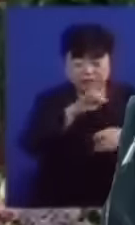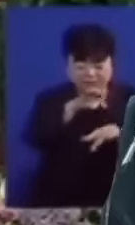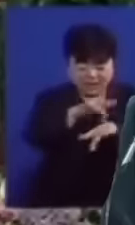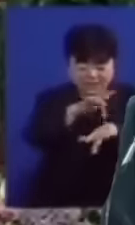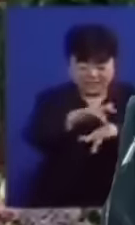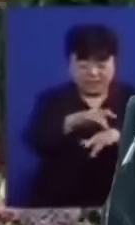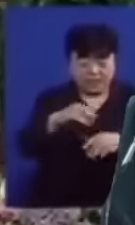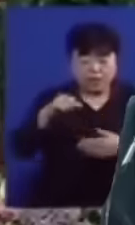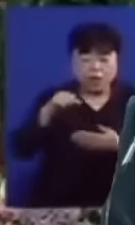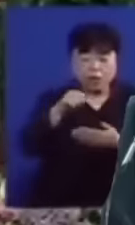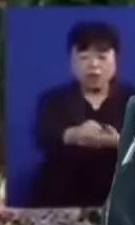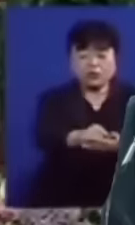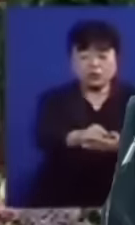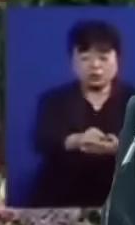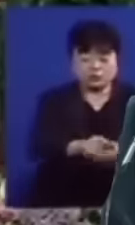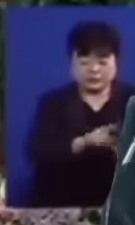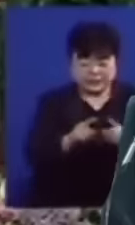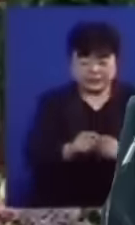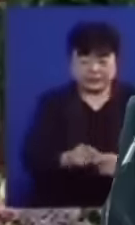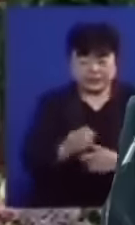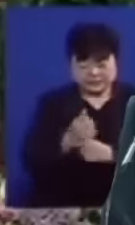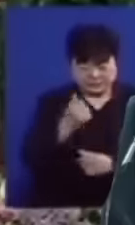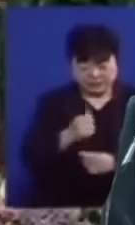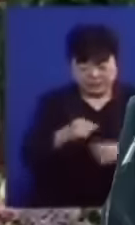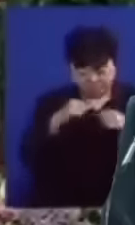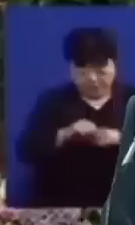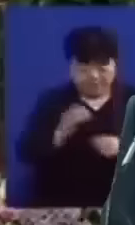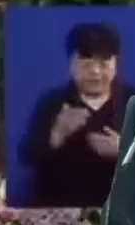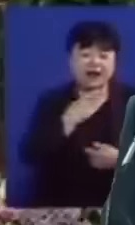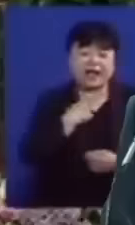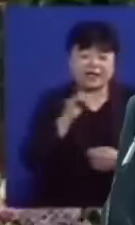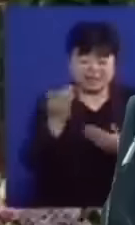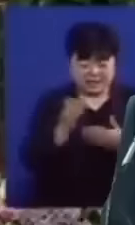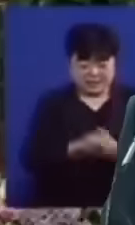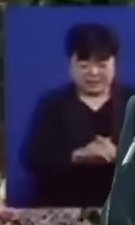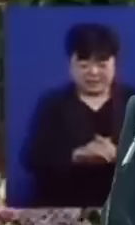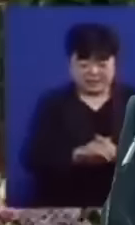마귀의 공격 속에 살면 우리는 실패하고 패배하고 마는 것입니다.